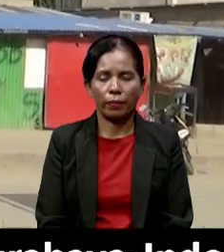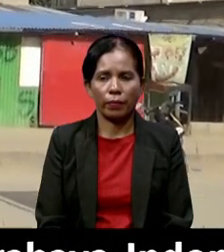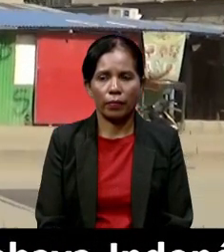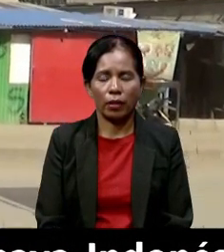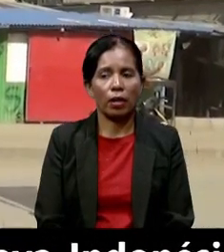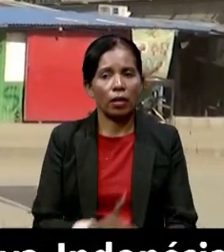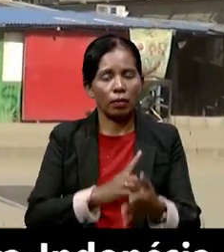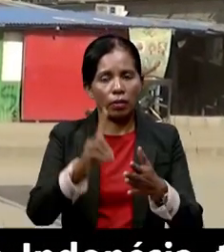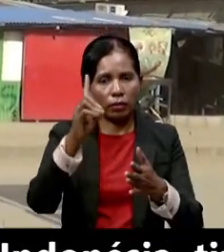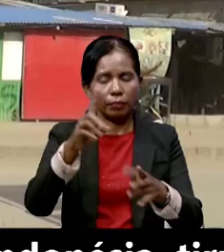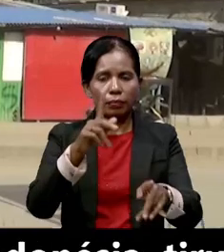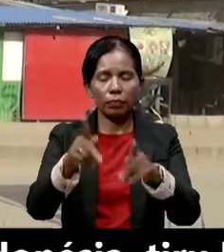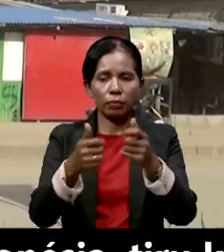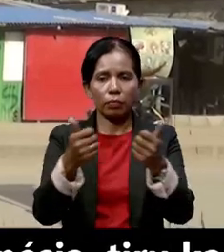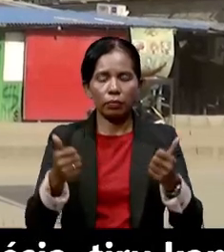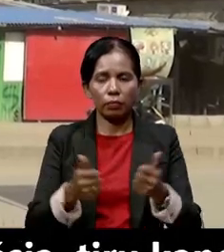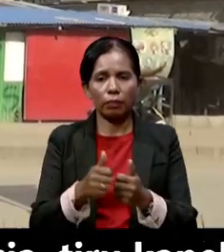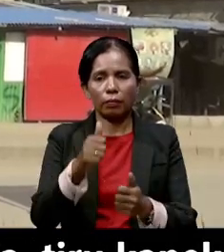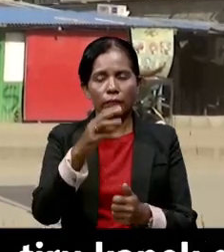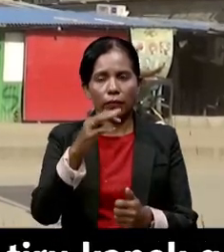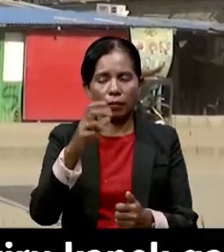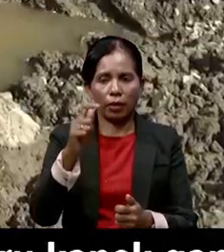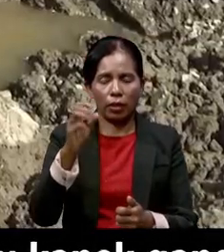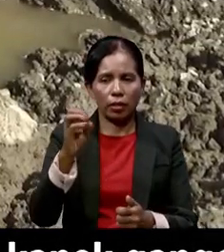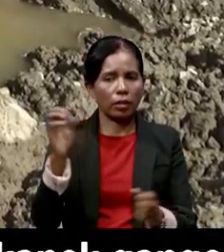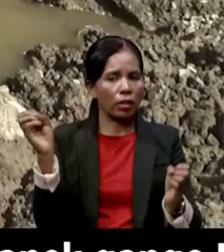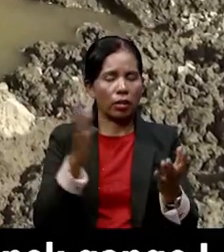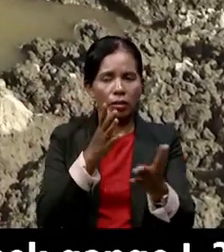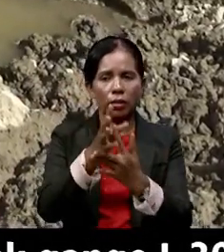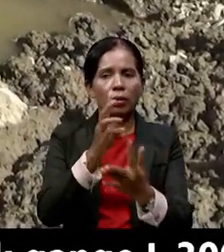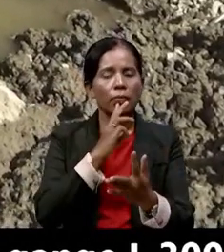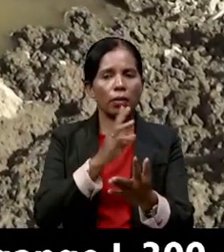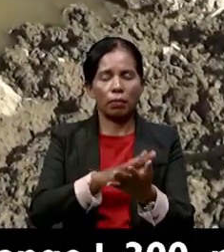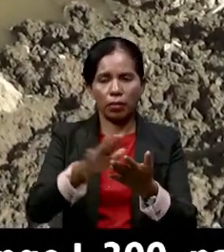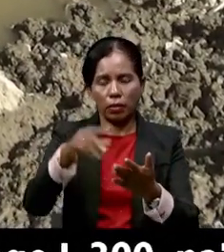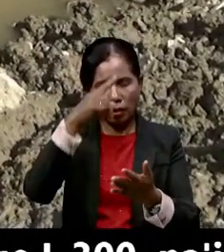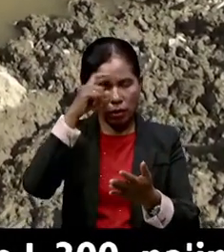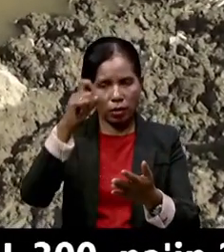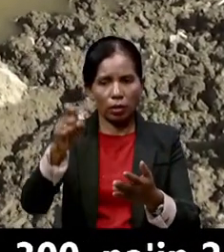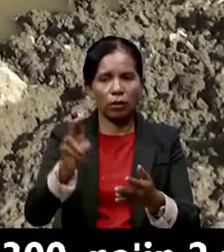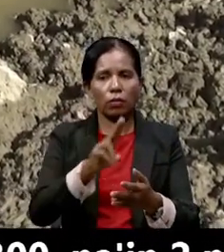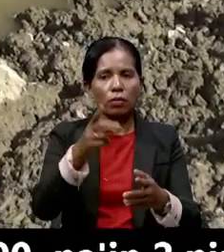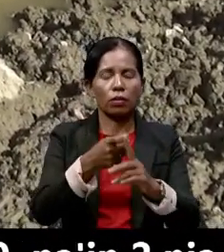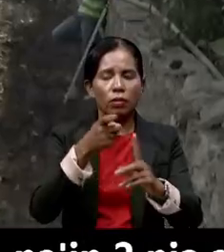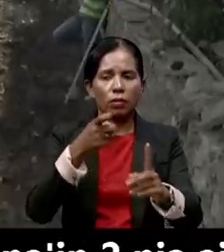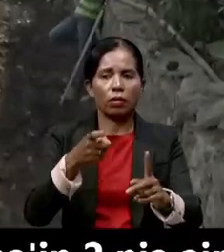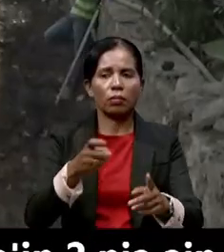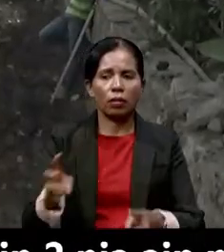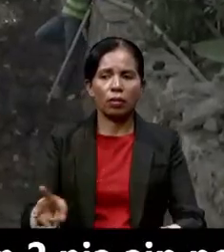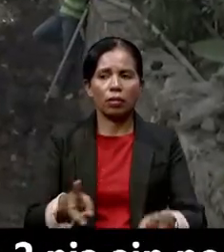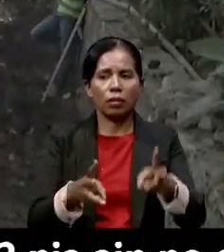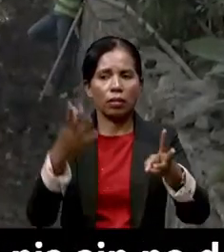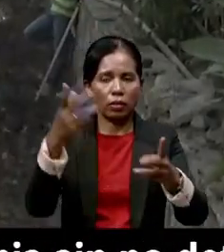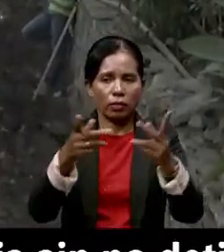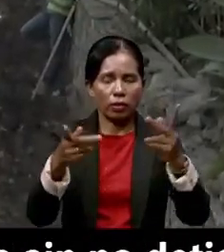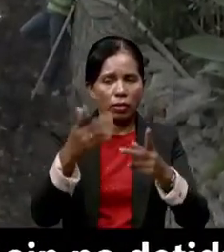Durante semana idaona, comunidade aldea Aimetilaran suku Manlewana la se subemos tambakanu bekotu kauja usi konstruksaun alargamentu estrada ia are